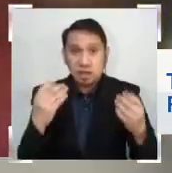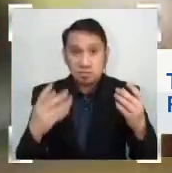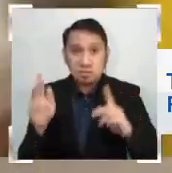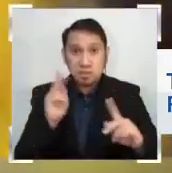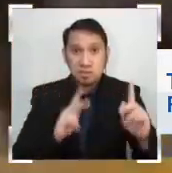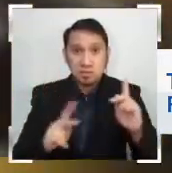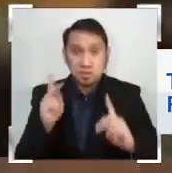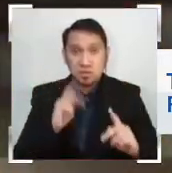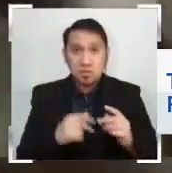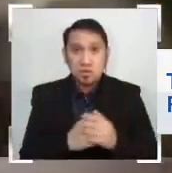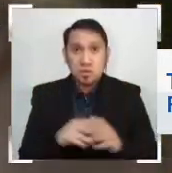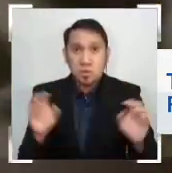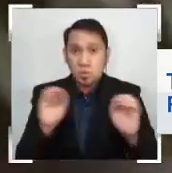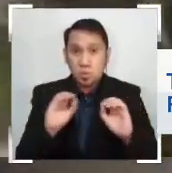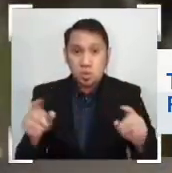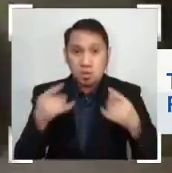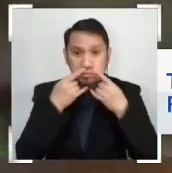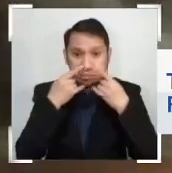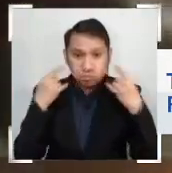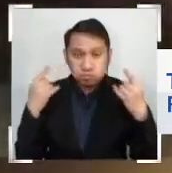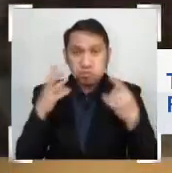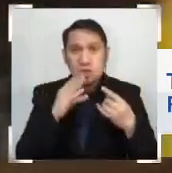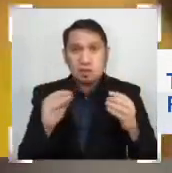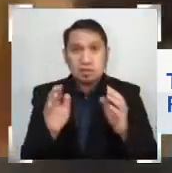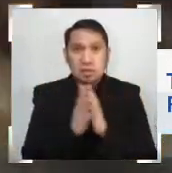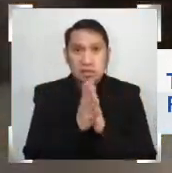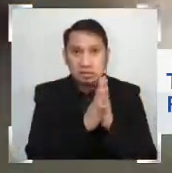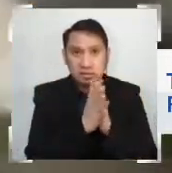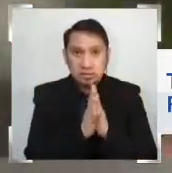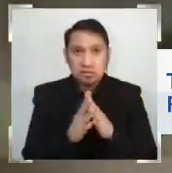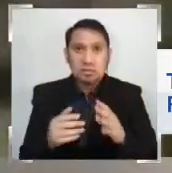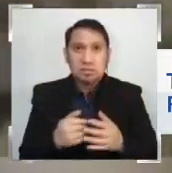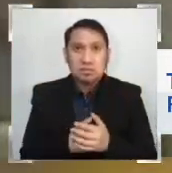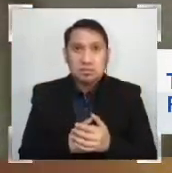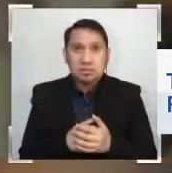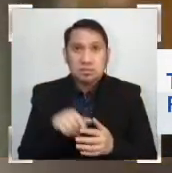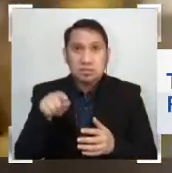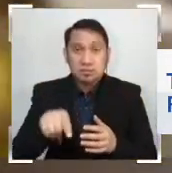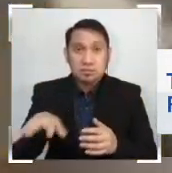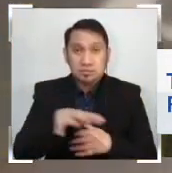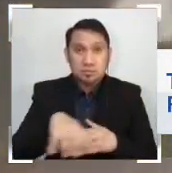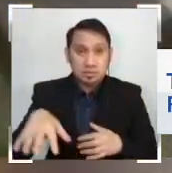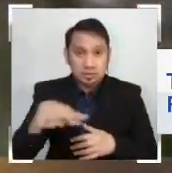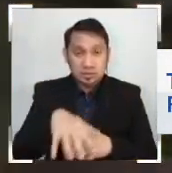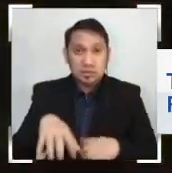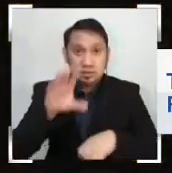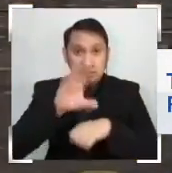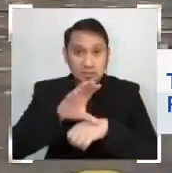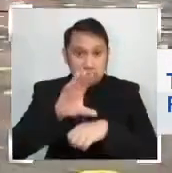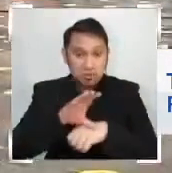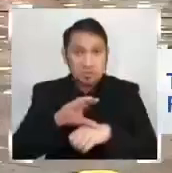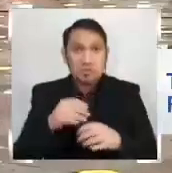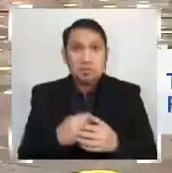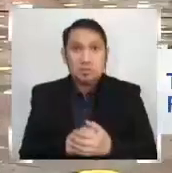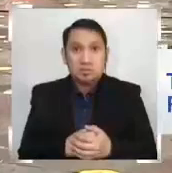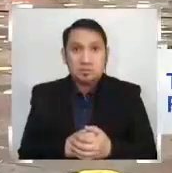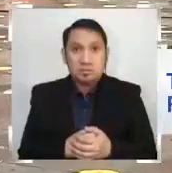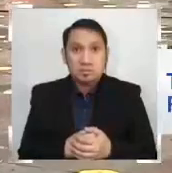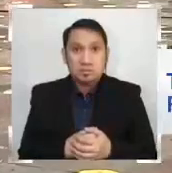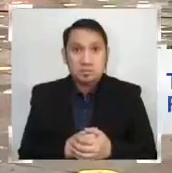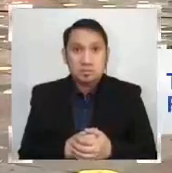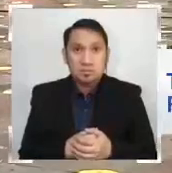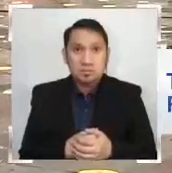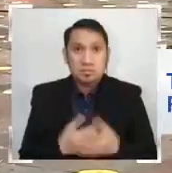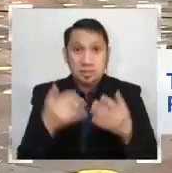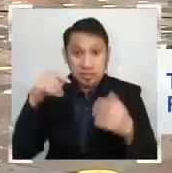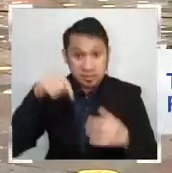nakamask at nagkadikit-dikit na sila sa control points sa paligid ng simbahan sa kabila ng pandemya. Ngayong taon, sa